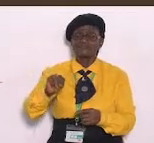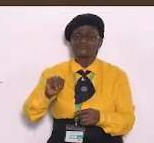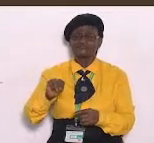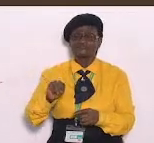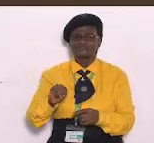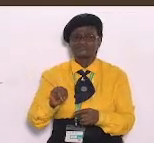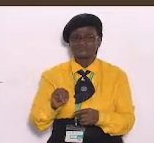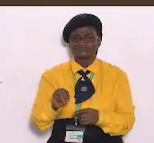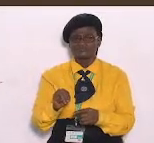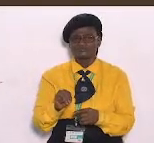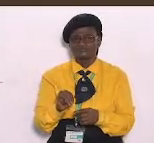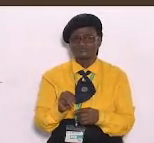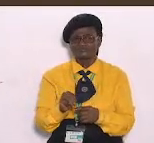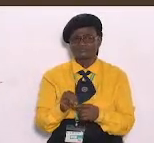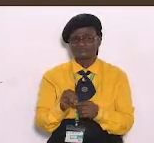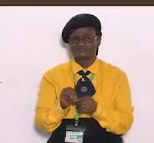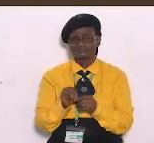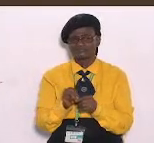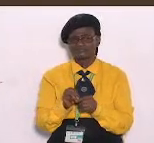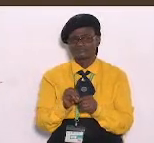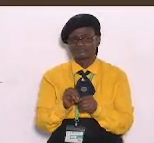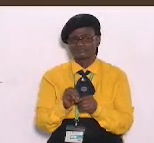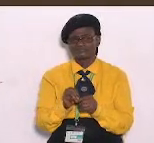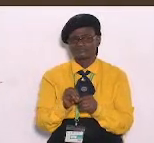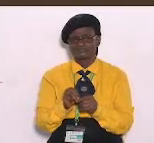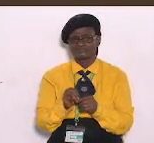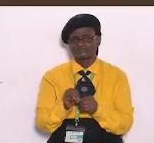totalement les laisser